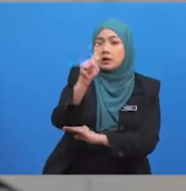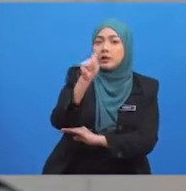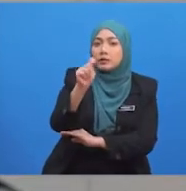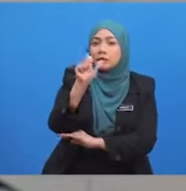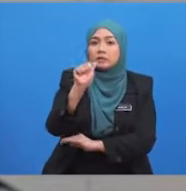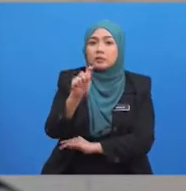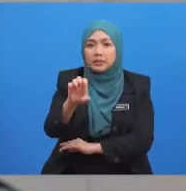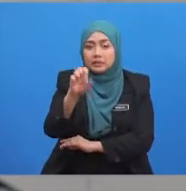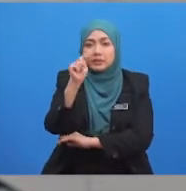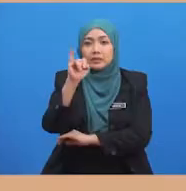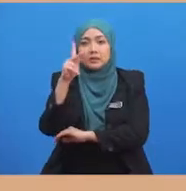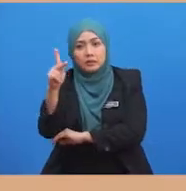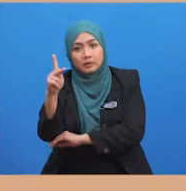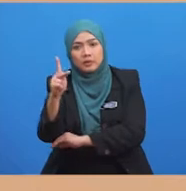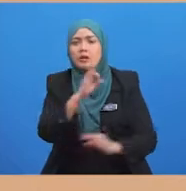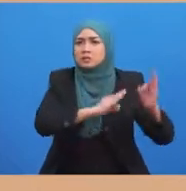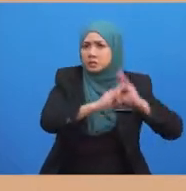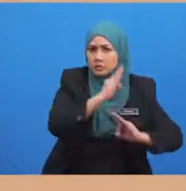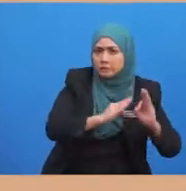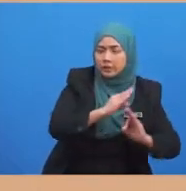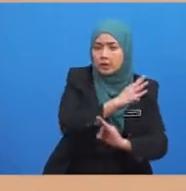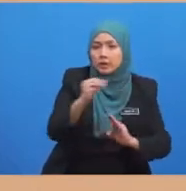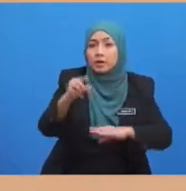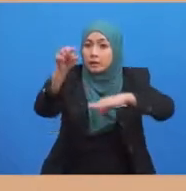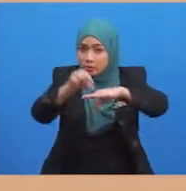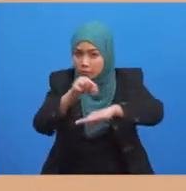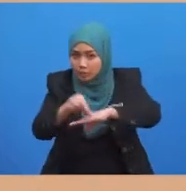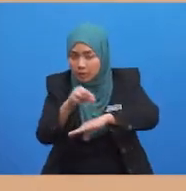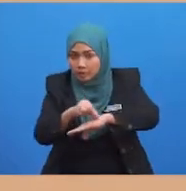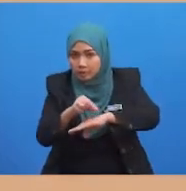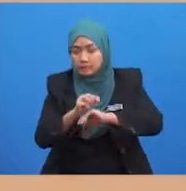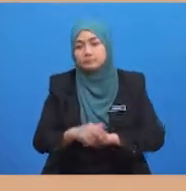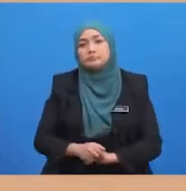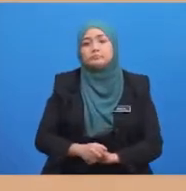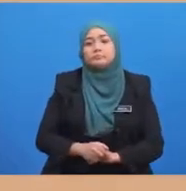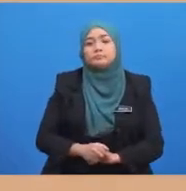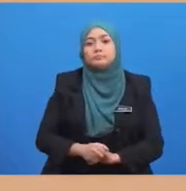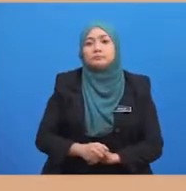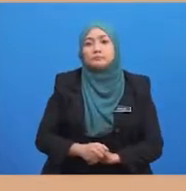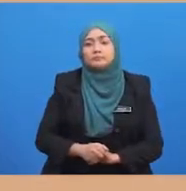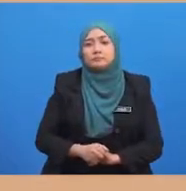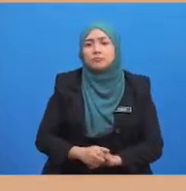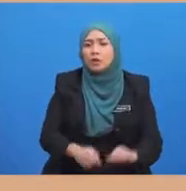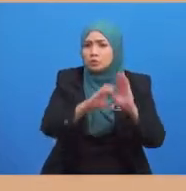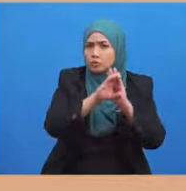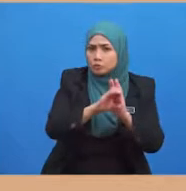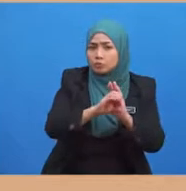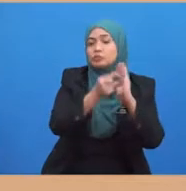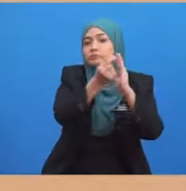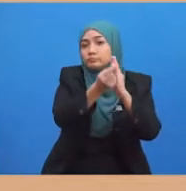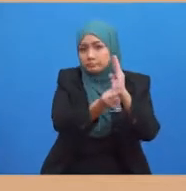dan kegunaannya? Mari kita lihat mengenai contoh getah sintetik.